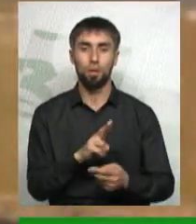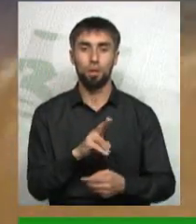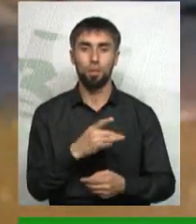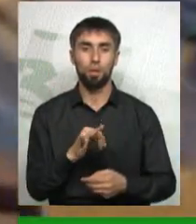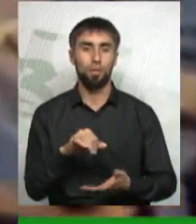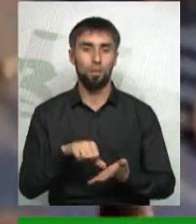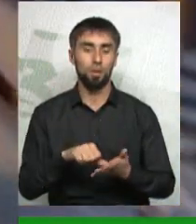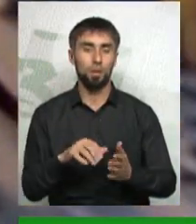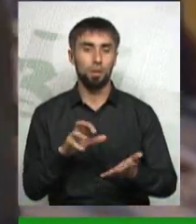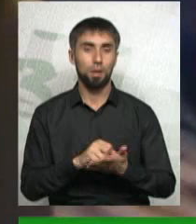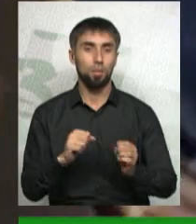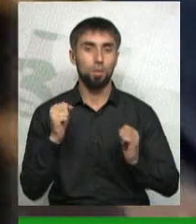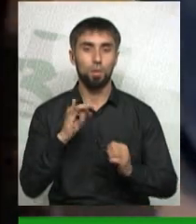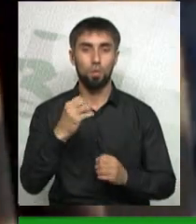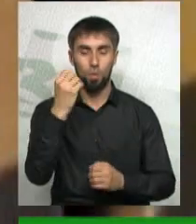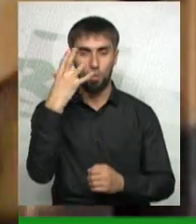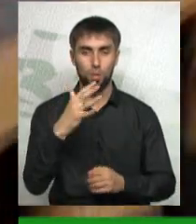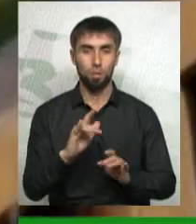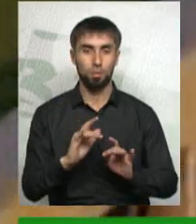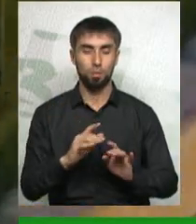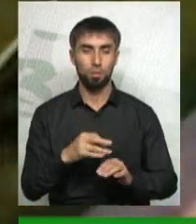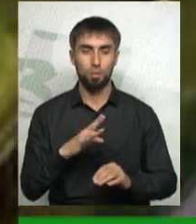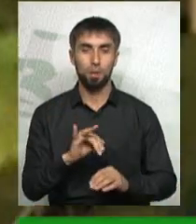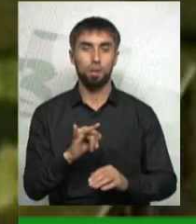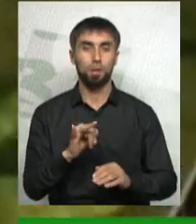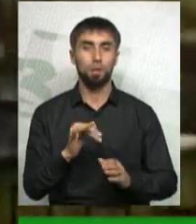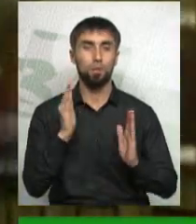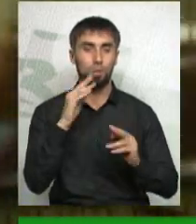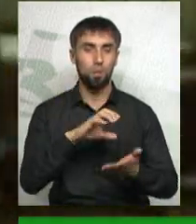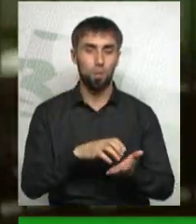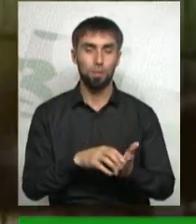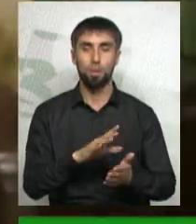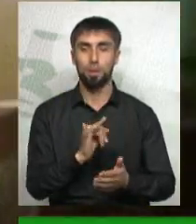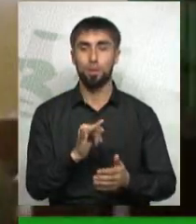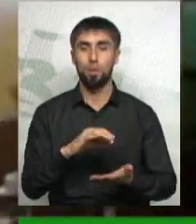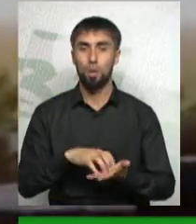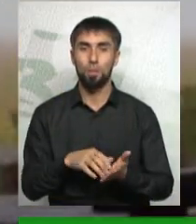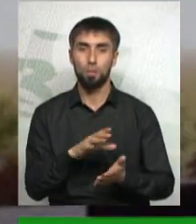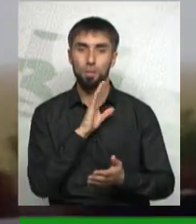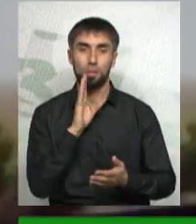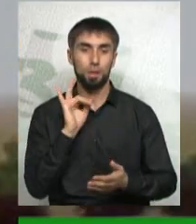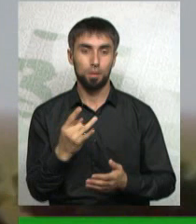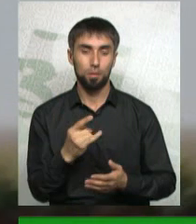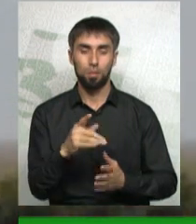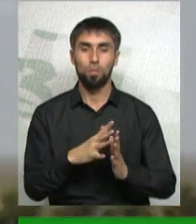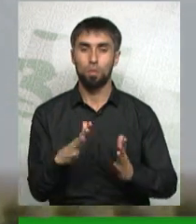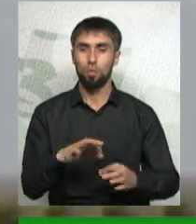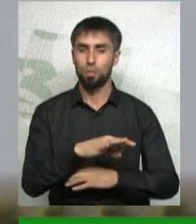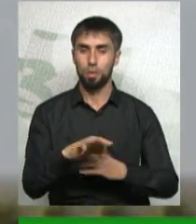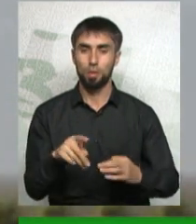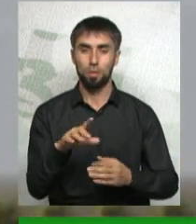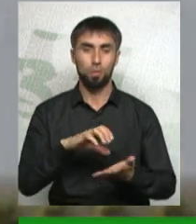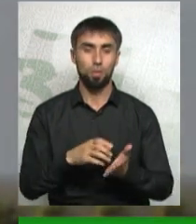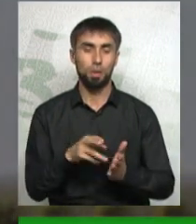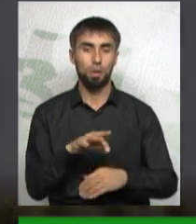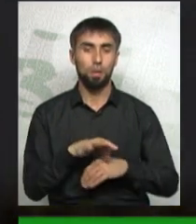выступлений, занятий спортом, а еще умные скамейки, молельны, комнаты для матери и ребенка. Проект масштабный. Здесь будут размещены и помещения